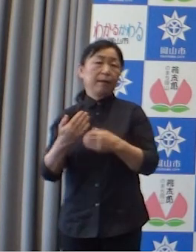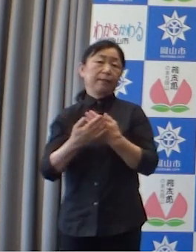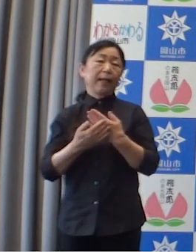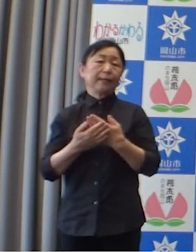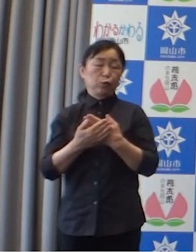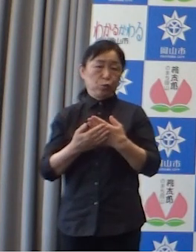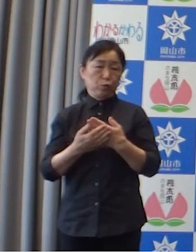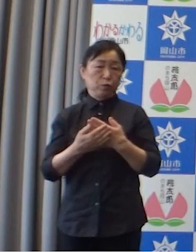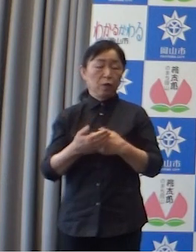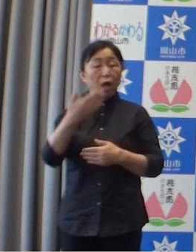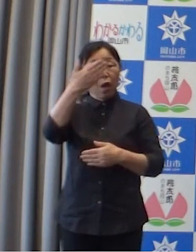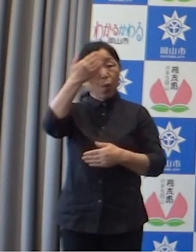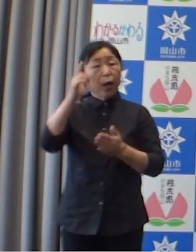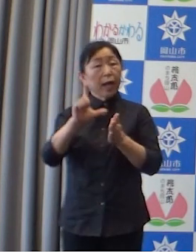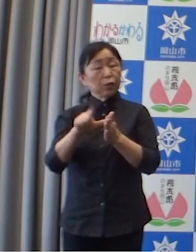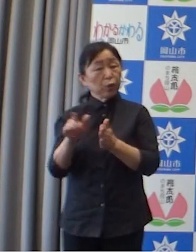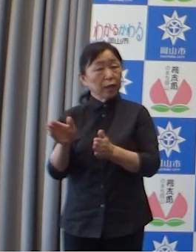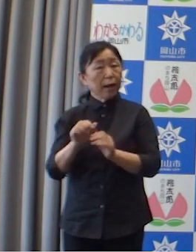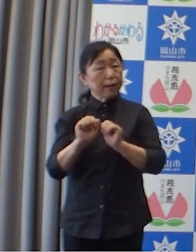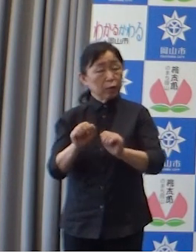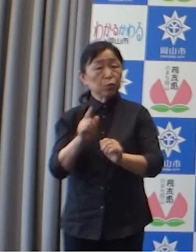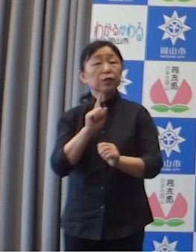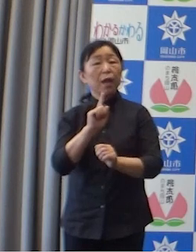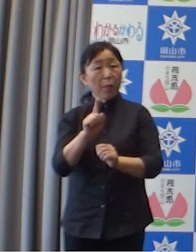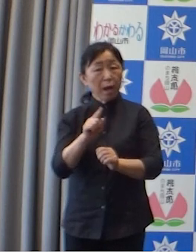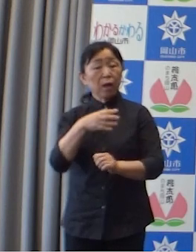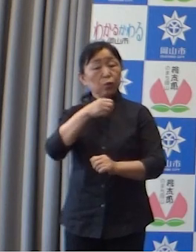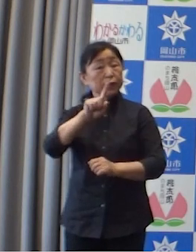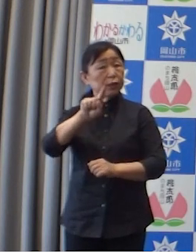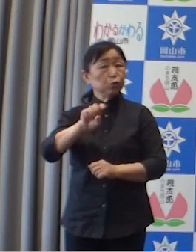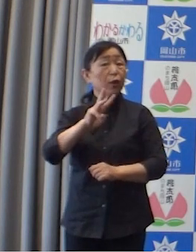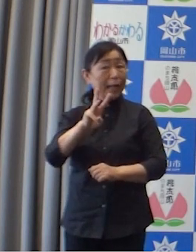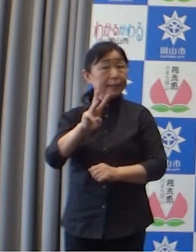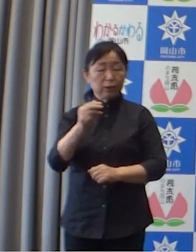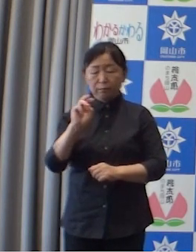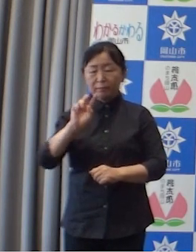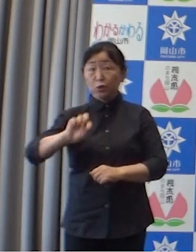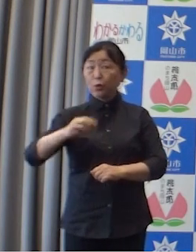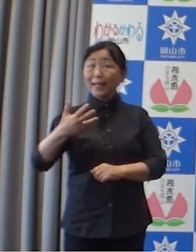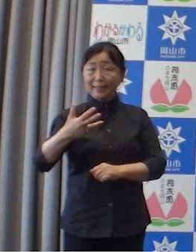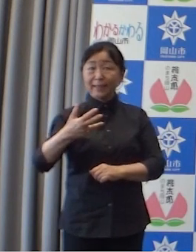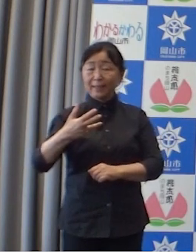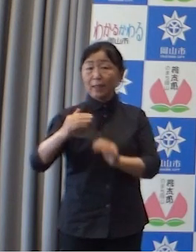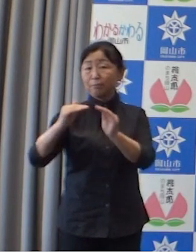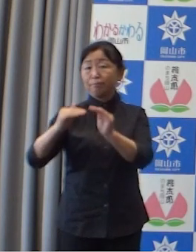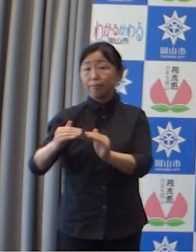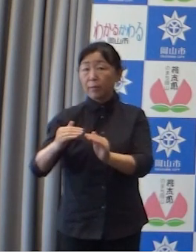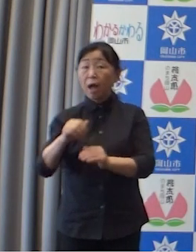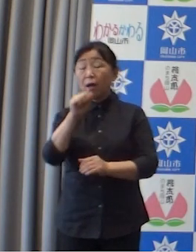い頃からっていうことを考えると18歳まで引き下げられたっていうことはすごいいいことだと思うんですけど、